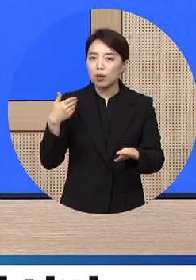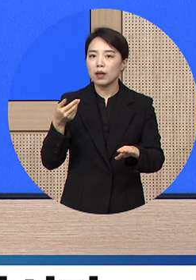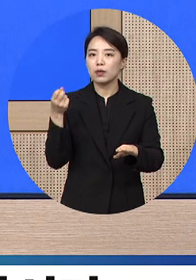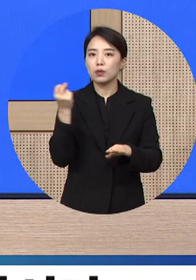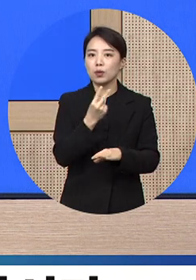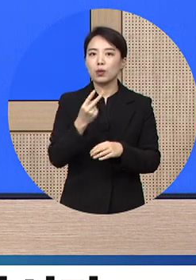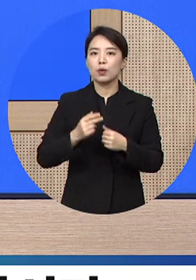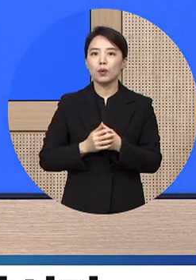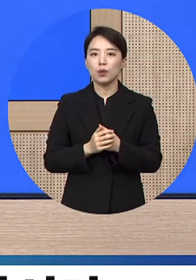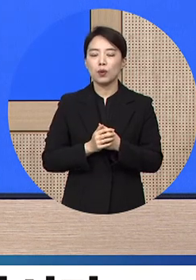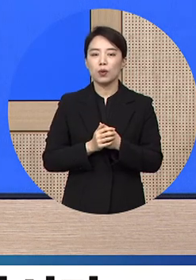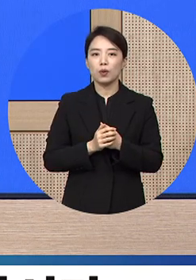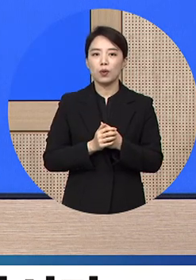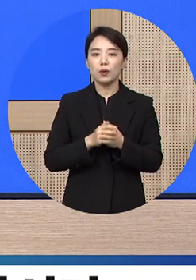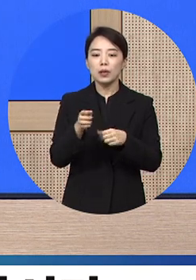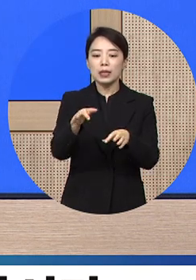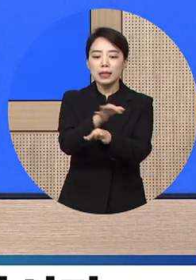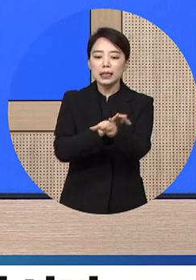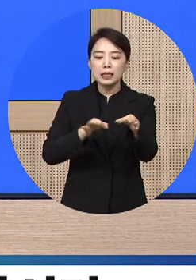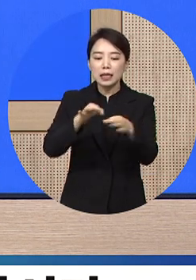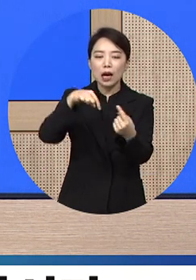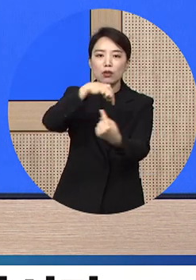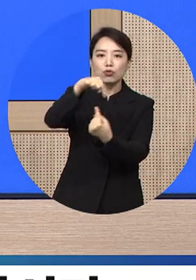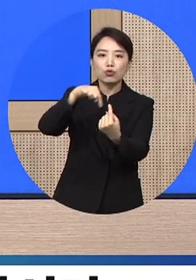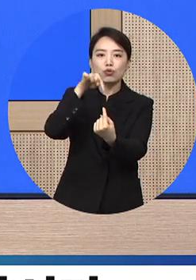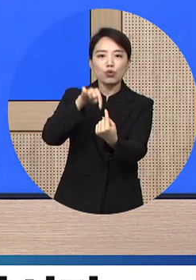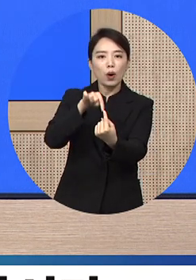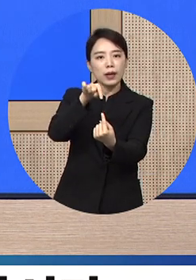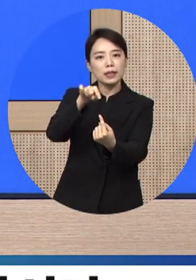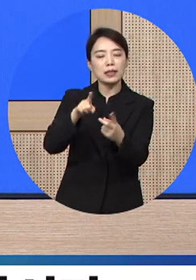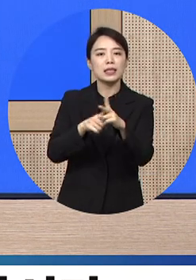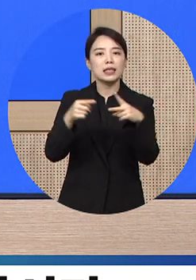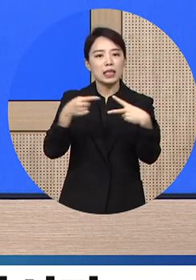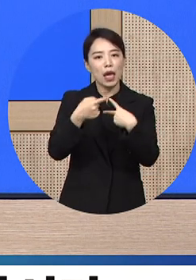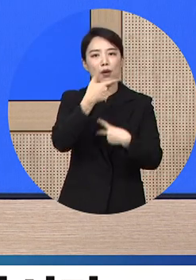그 시장이 작동하는 메커니즘에서 이해가